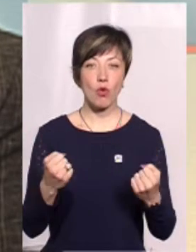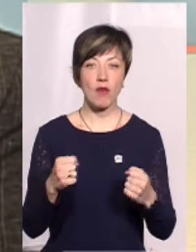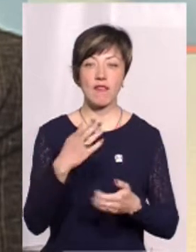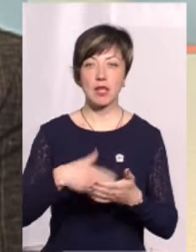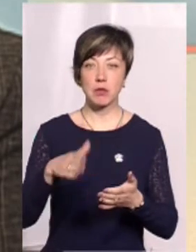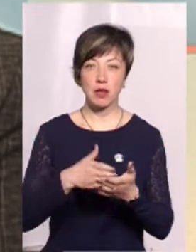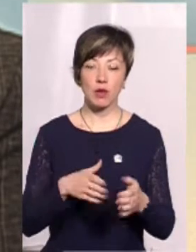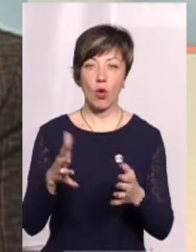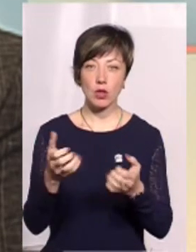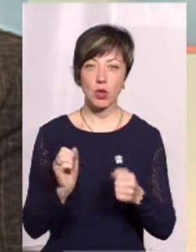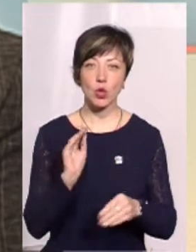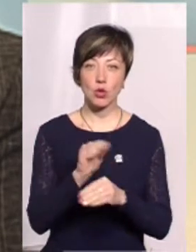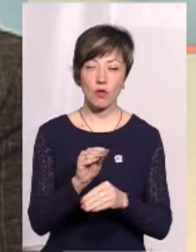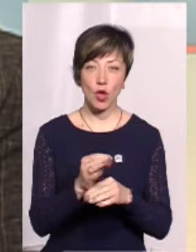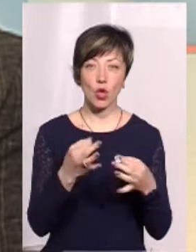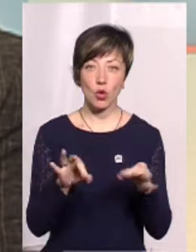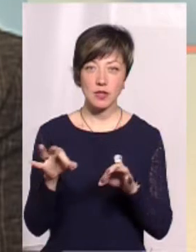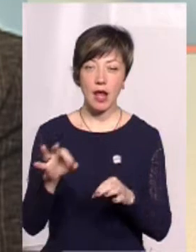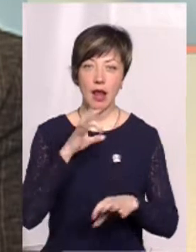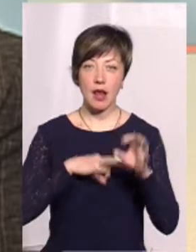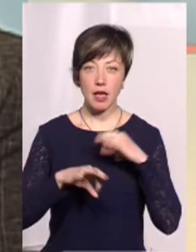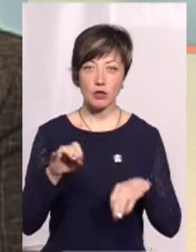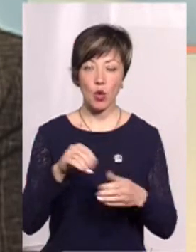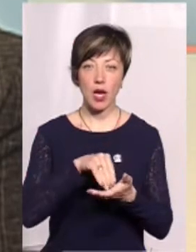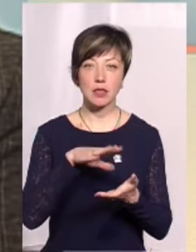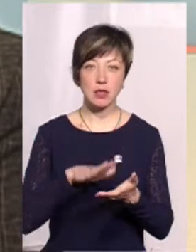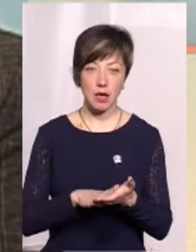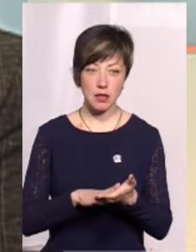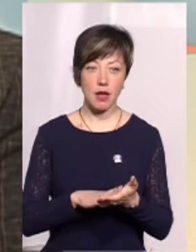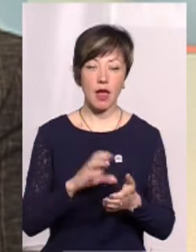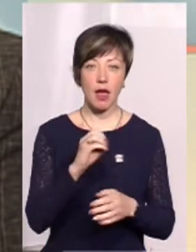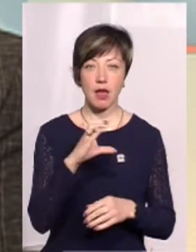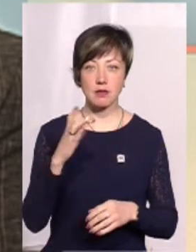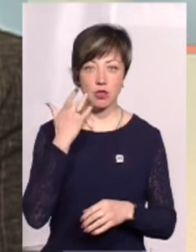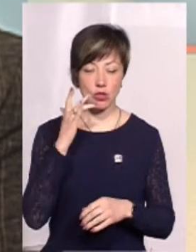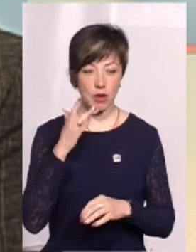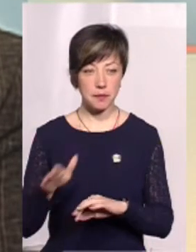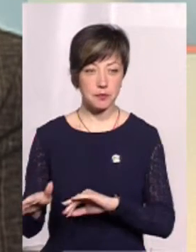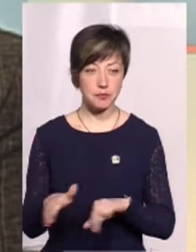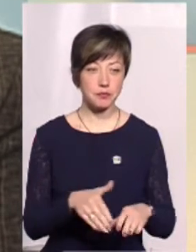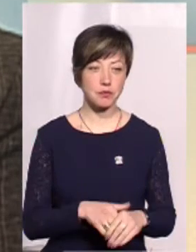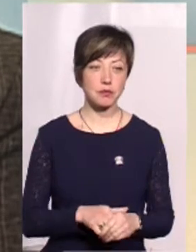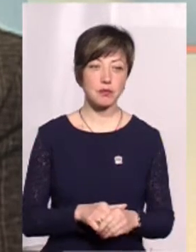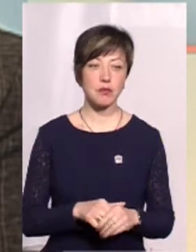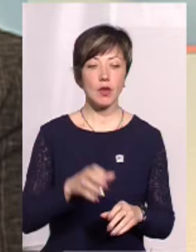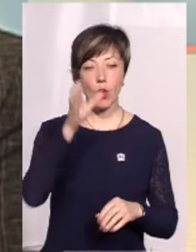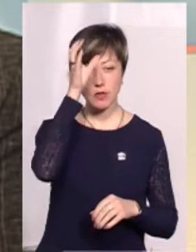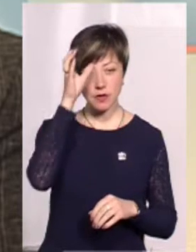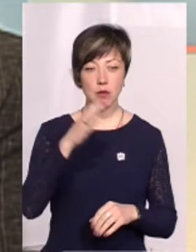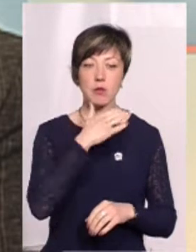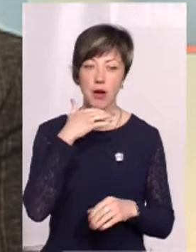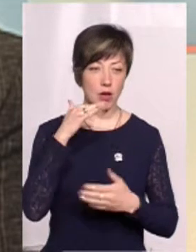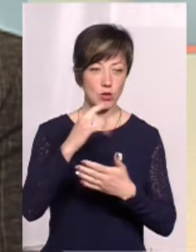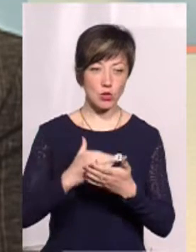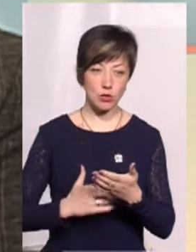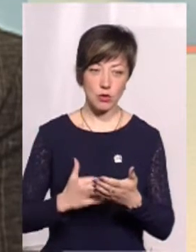відмінити отримання додаткових дозволів для ліків, що пройшли реєстрацію в ЄС і США. По освіті досить